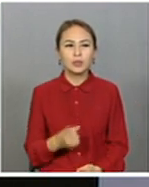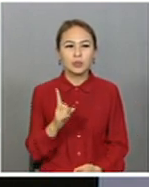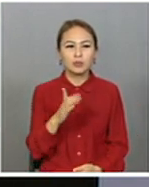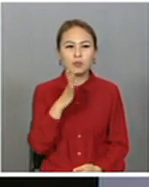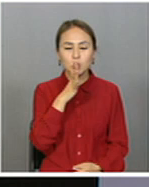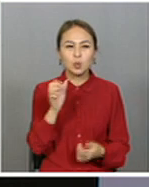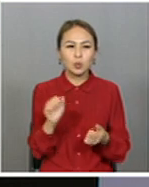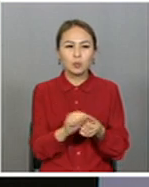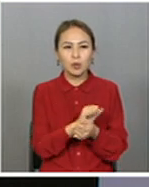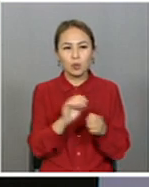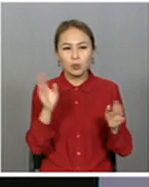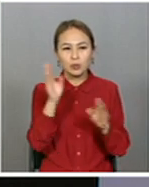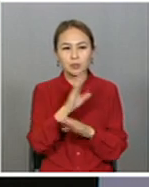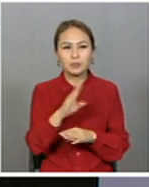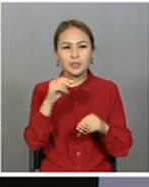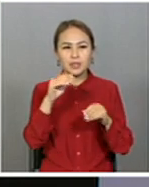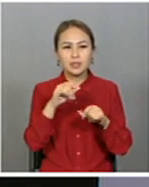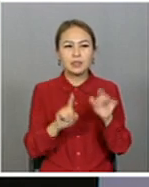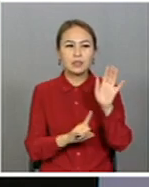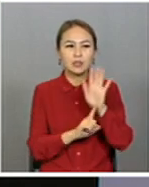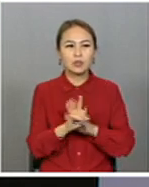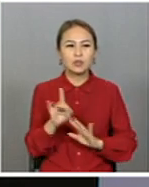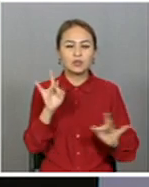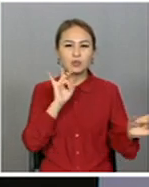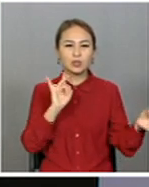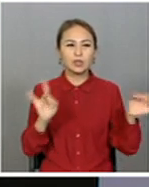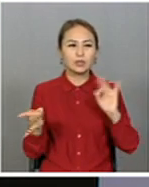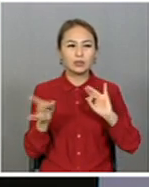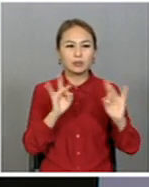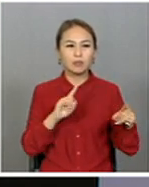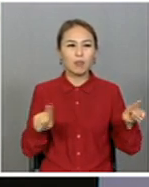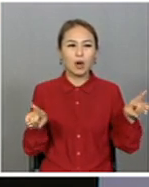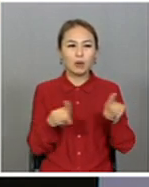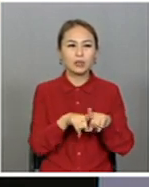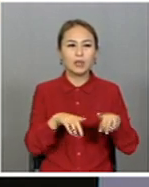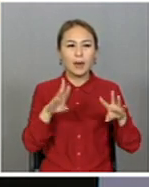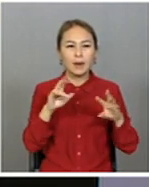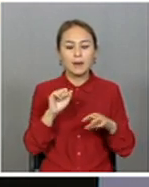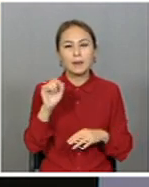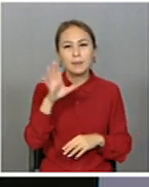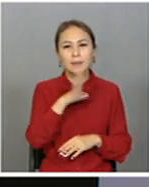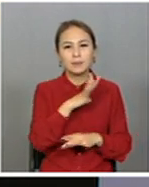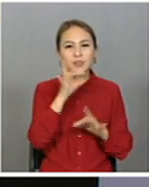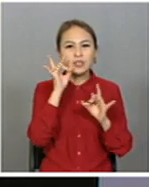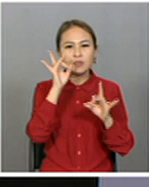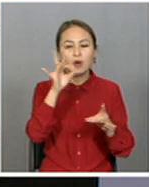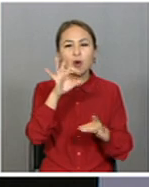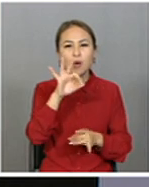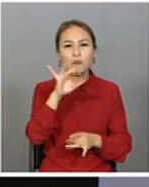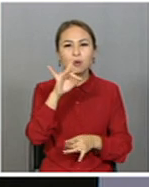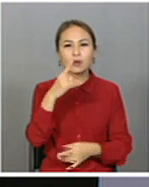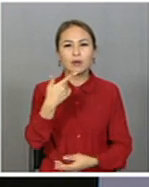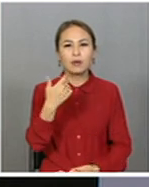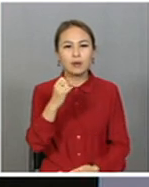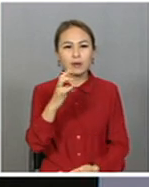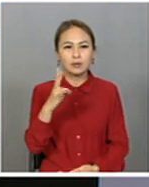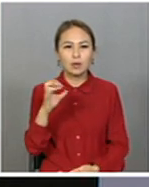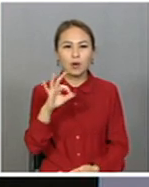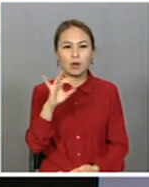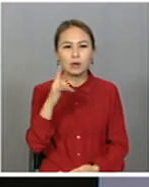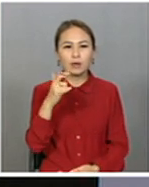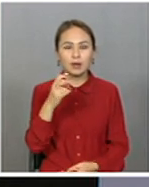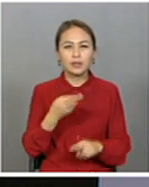Потому что в сухую погоду пески издают звук, похожий на мелодию звонкого органа. Орган –